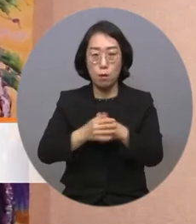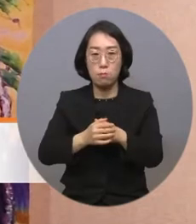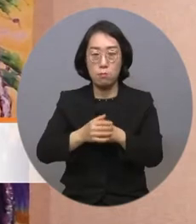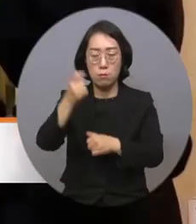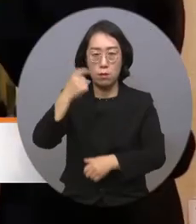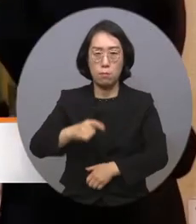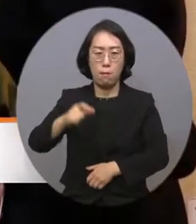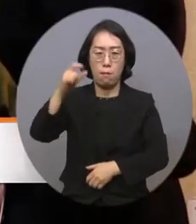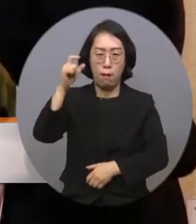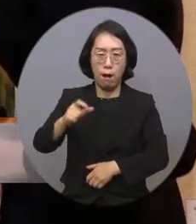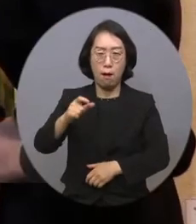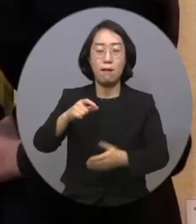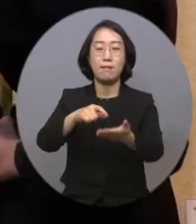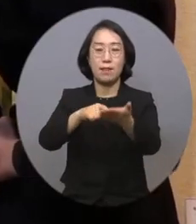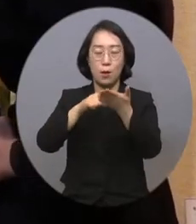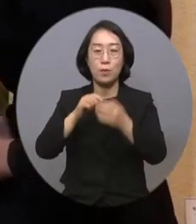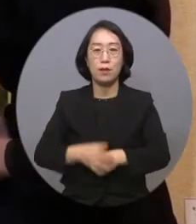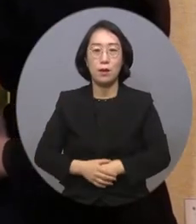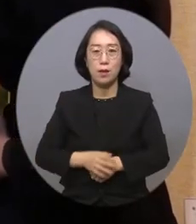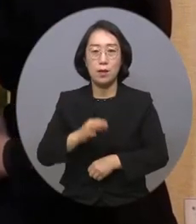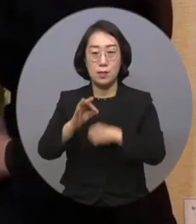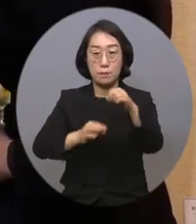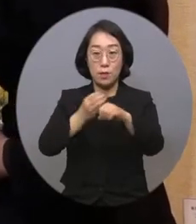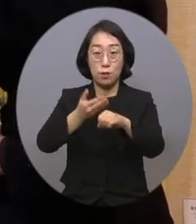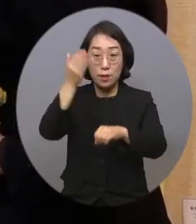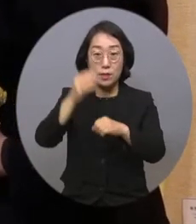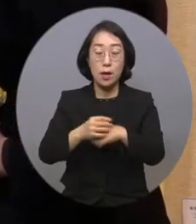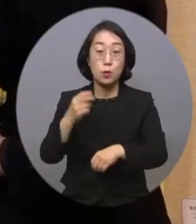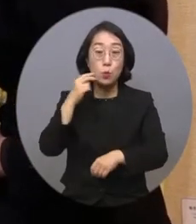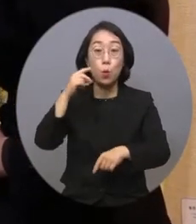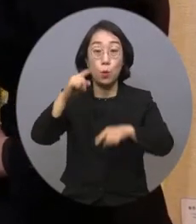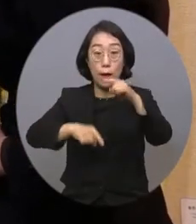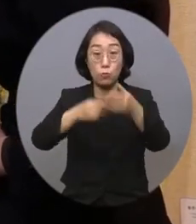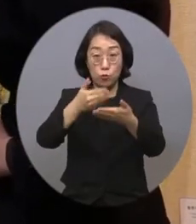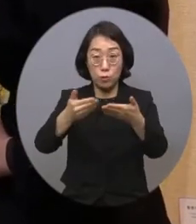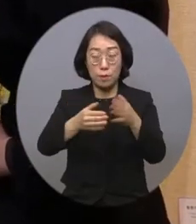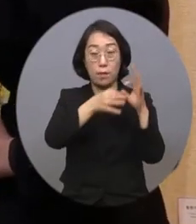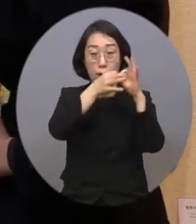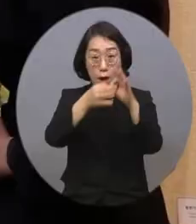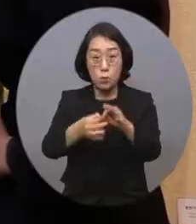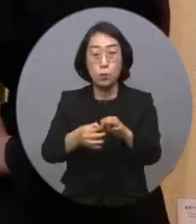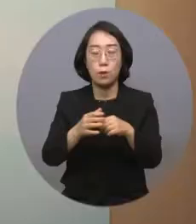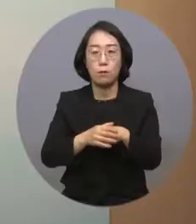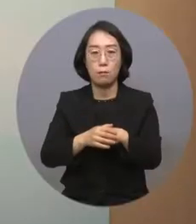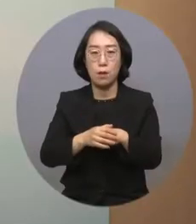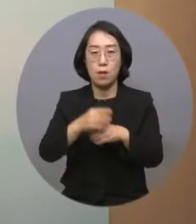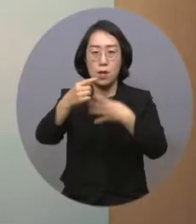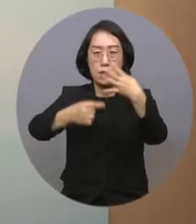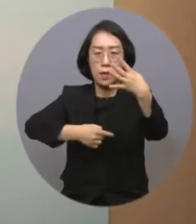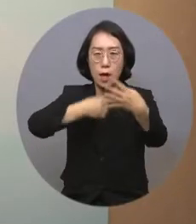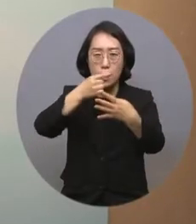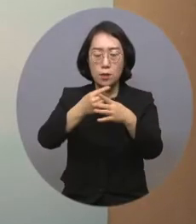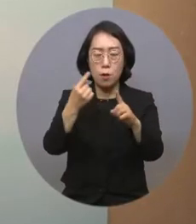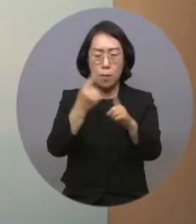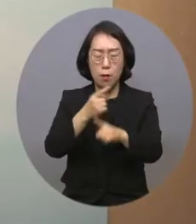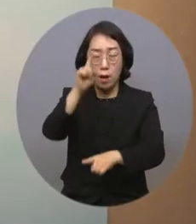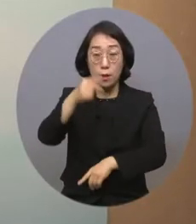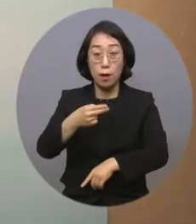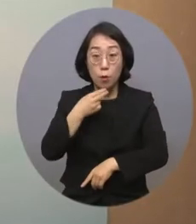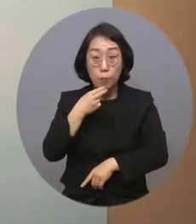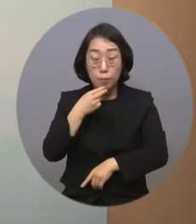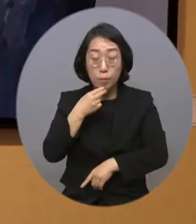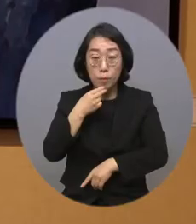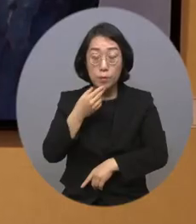뽐냅니다. 10년 넘게 소나무를 그려온 장순 작가는 사계절 내내 변화가 없는 듯한 소나무